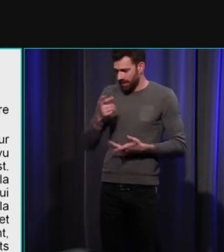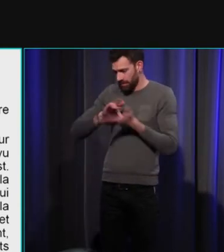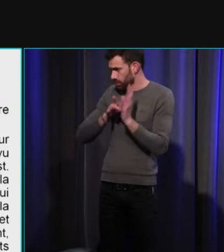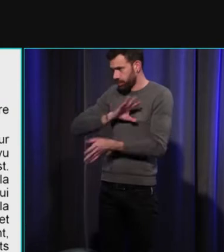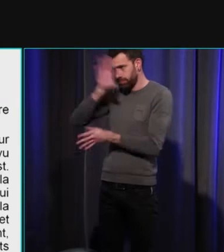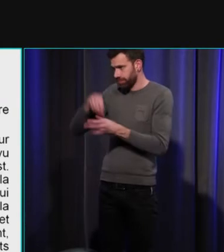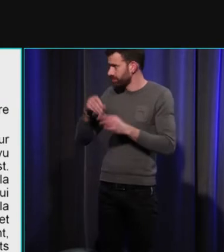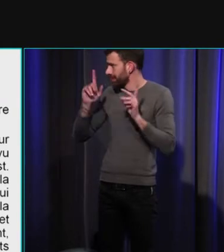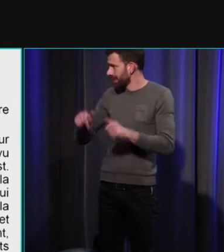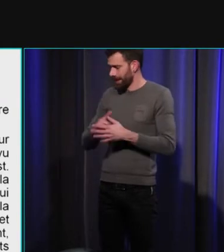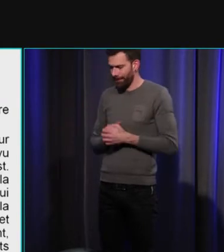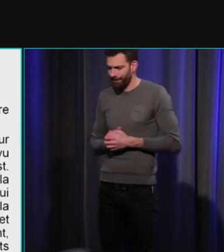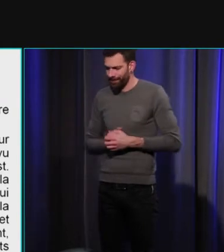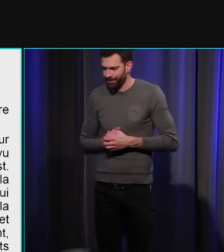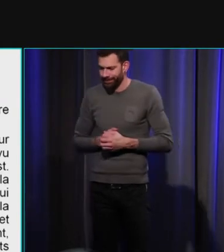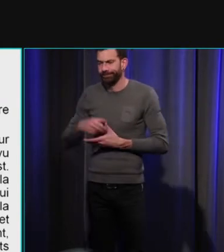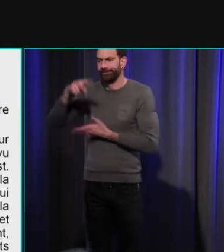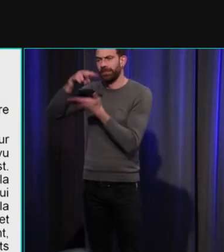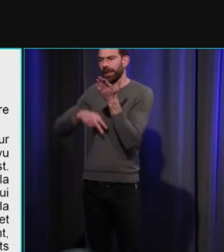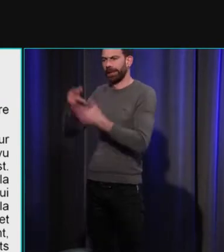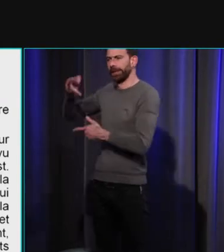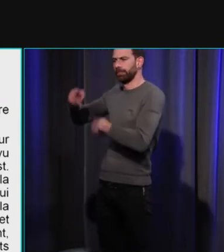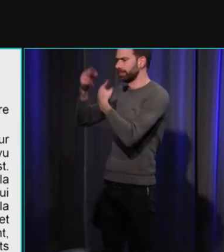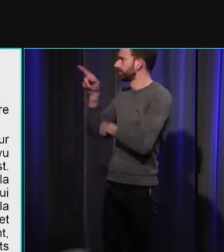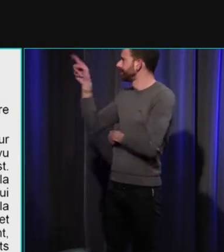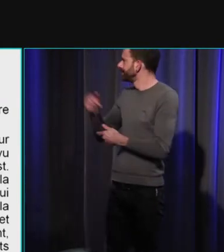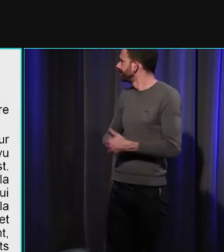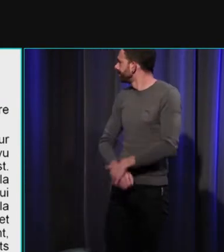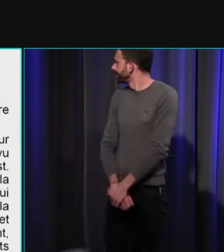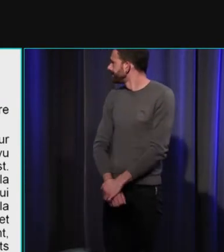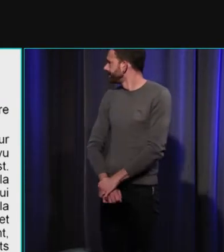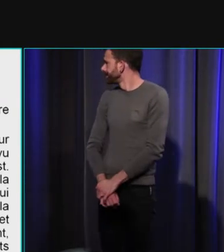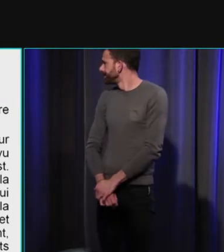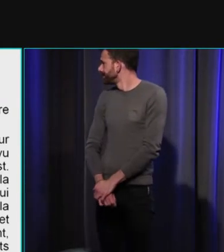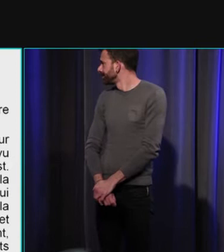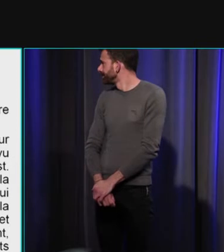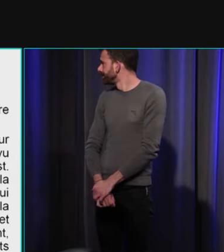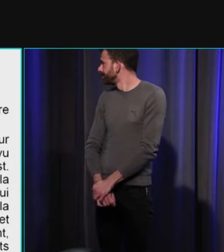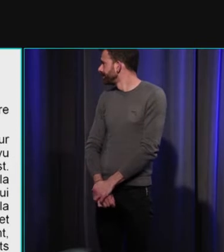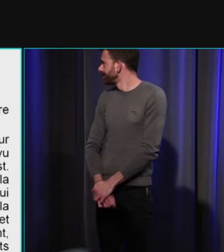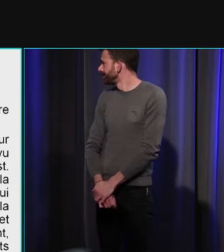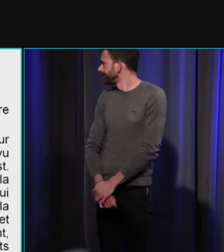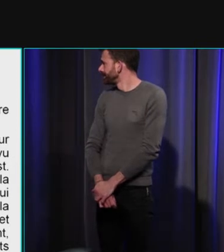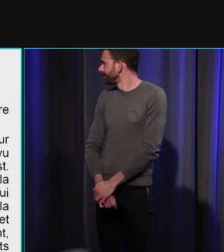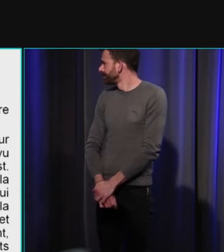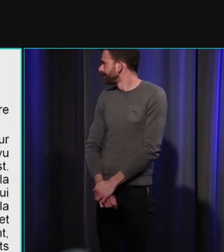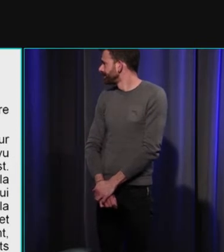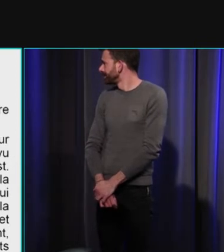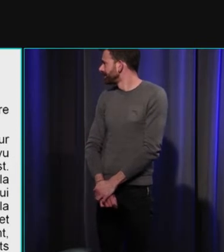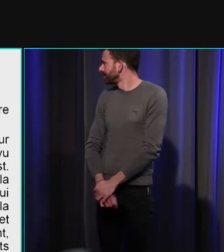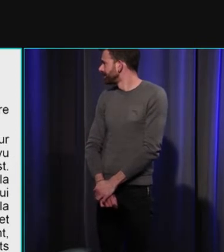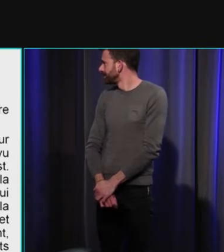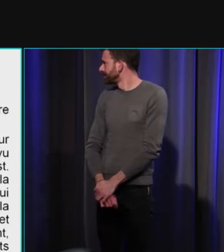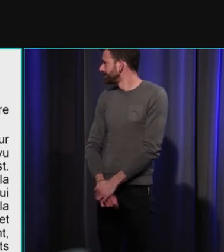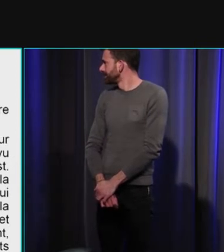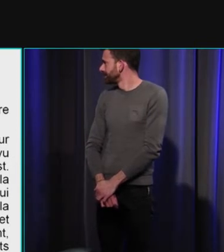c'est à jérusalem qu'il prenne le glaive les templiers pour protéger le christianisme la aux pierres s'étaient vu interdire de le prendre pour